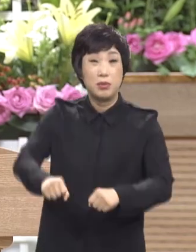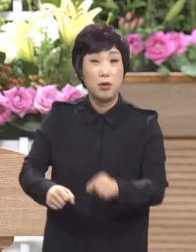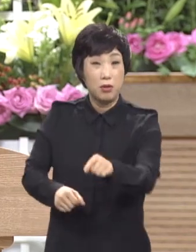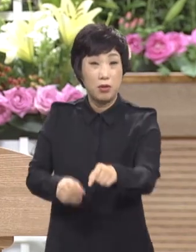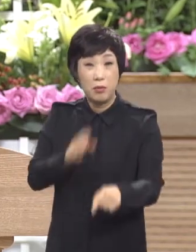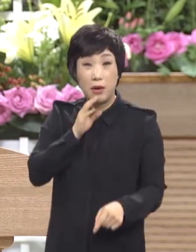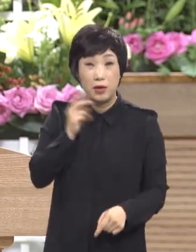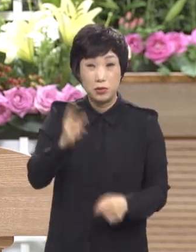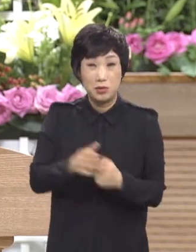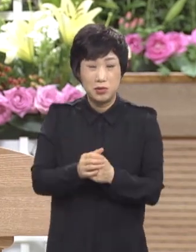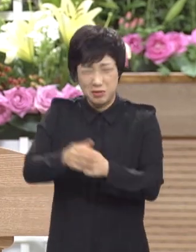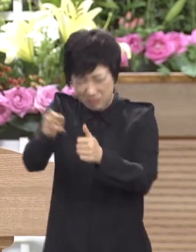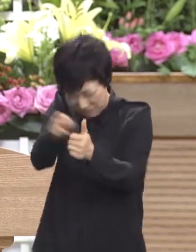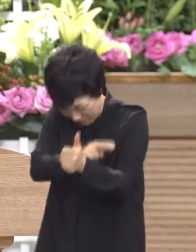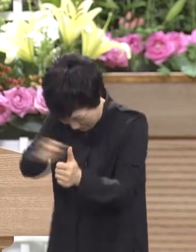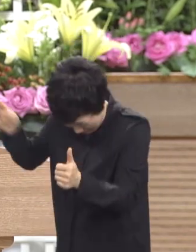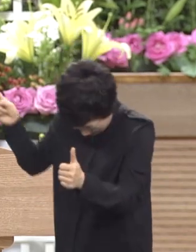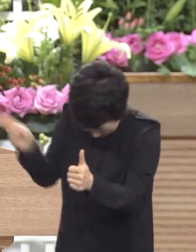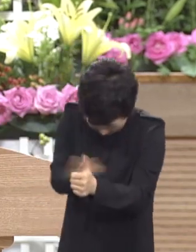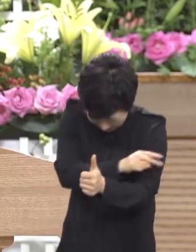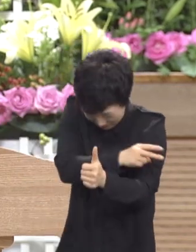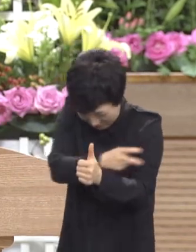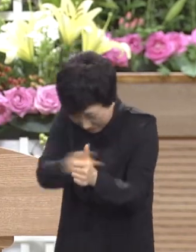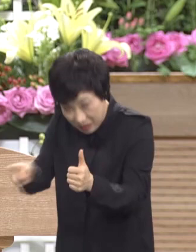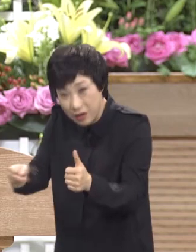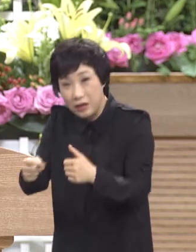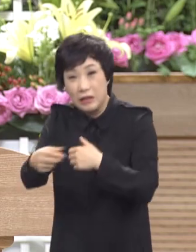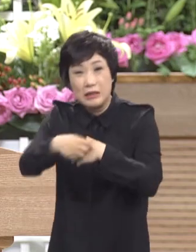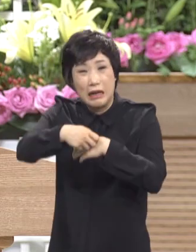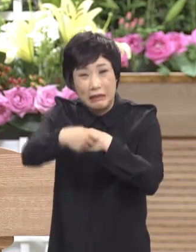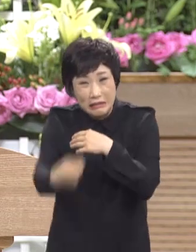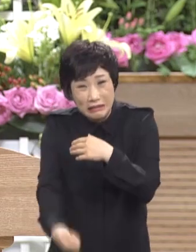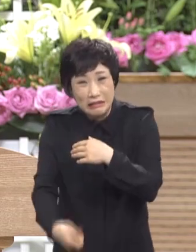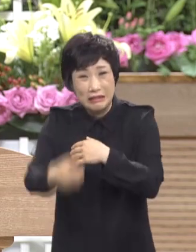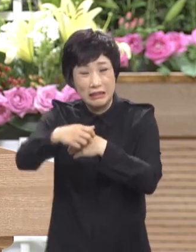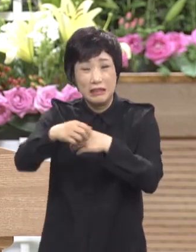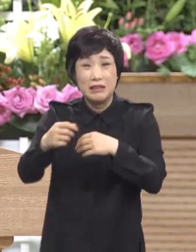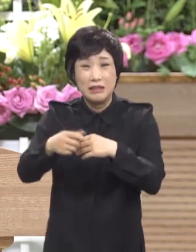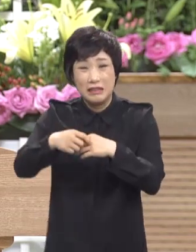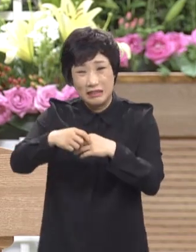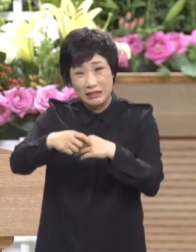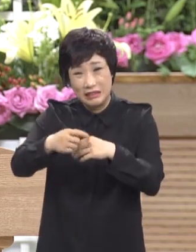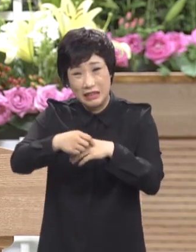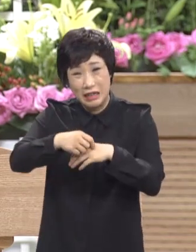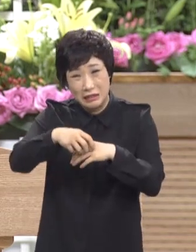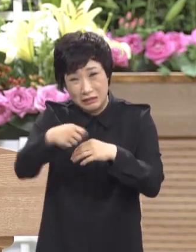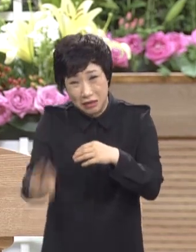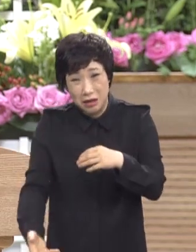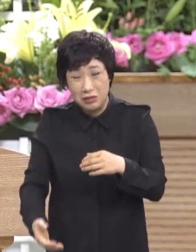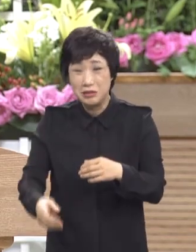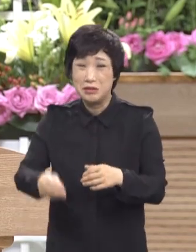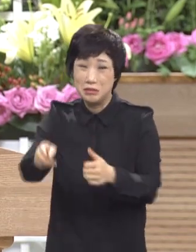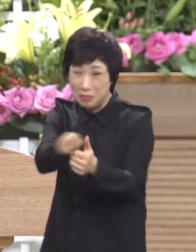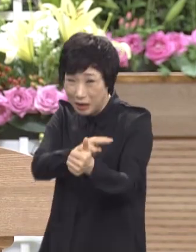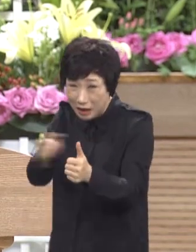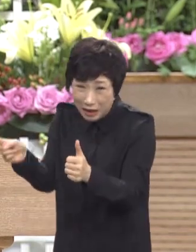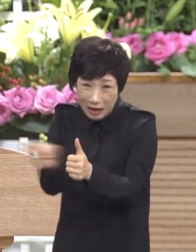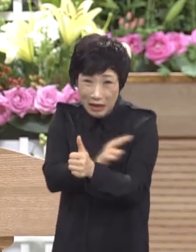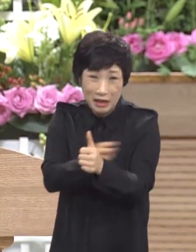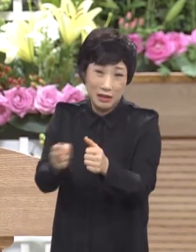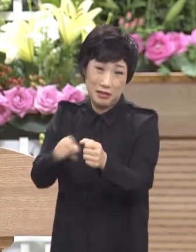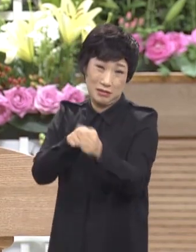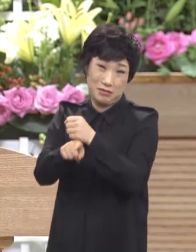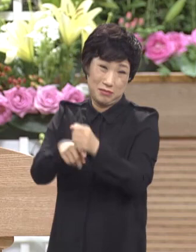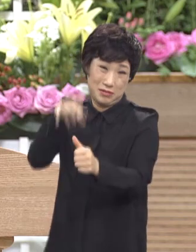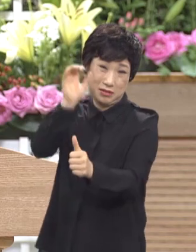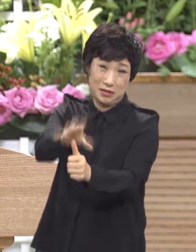그리고 모진 매를 살점이 뚝뚝 떨어지는 모진 매를 치면서 신문하고